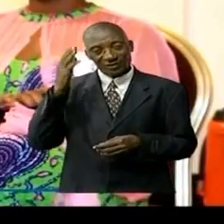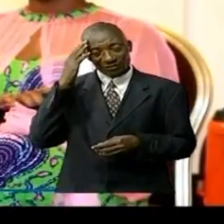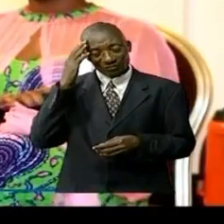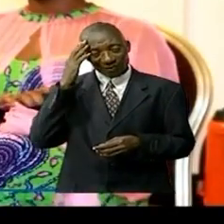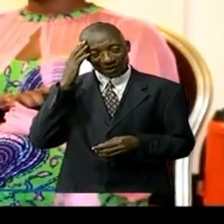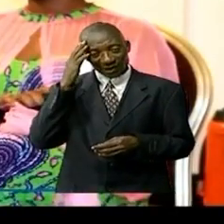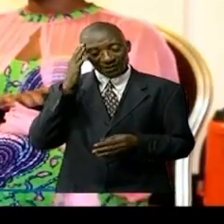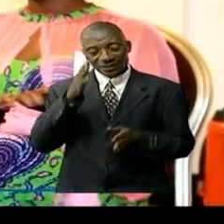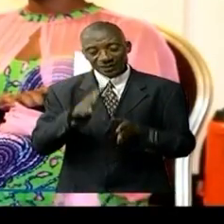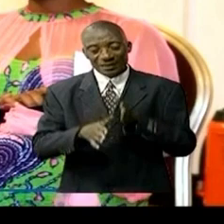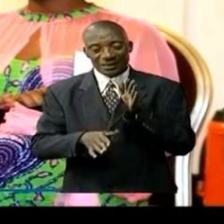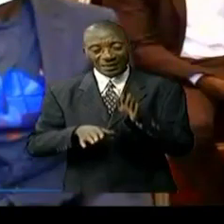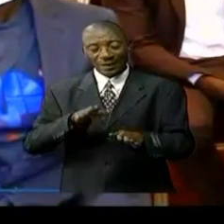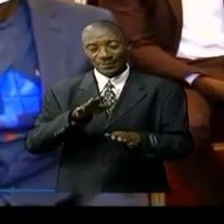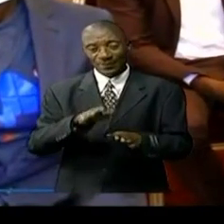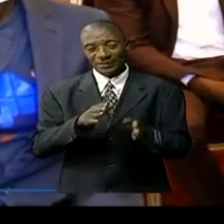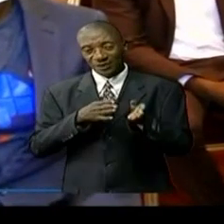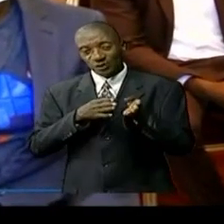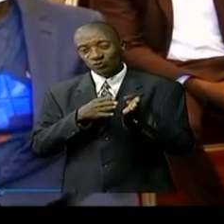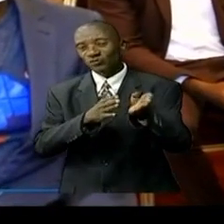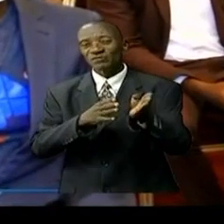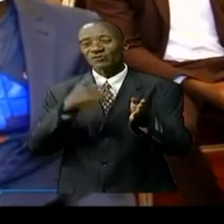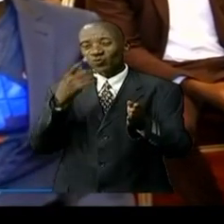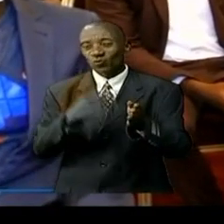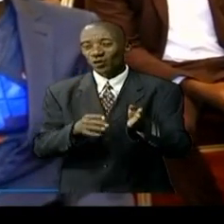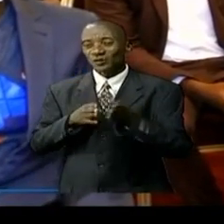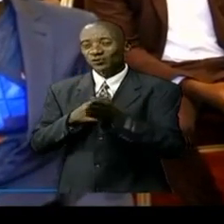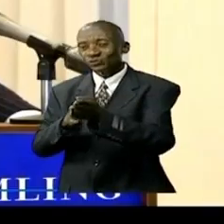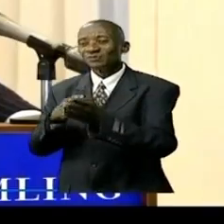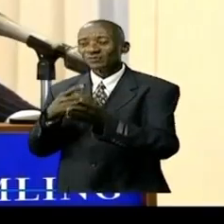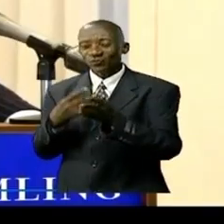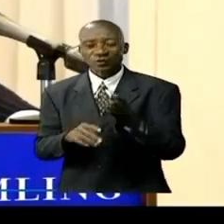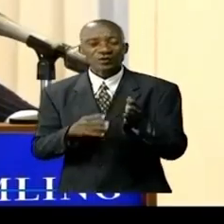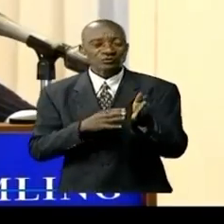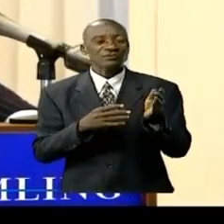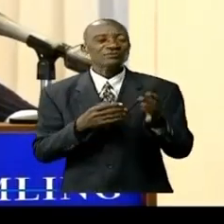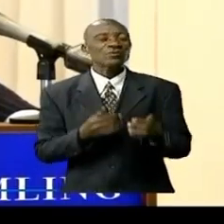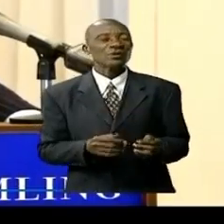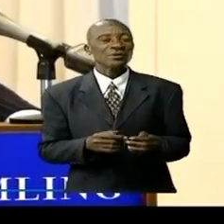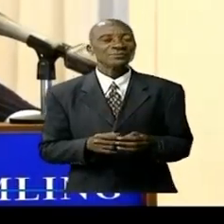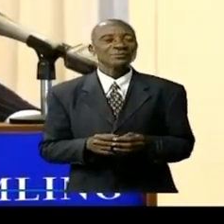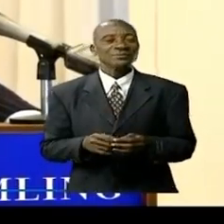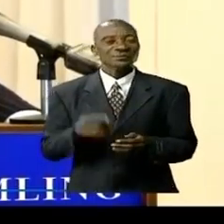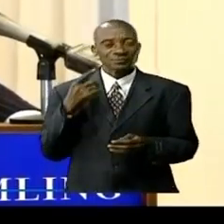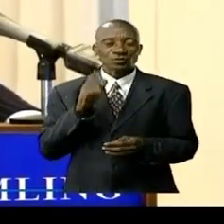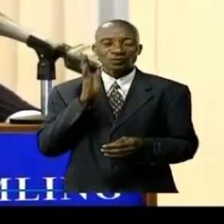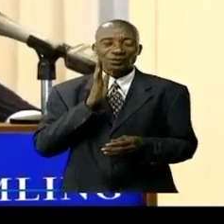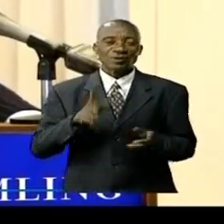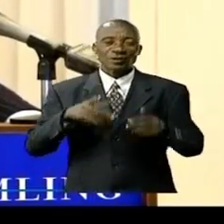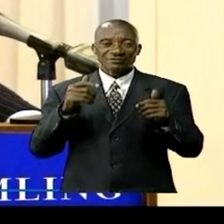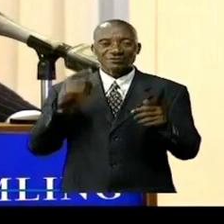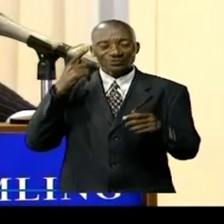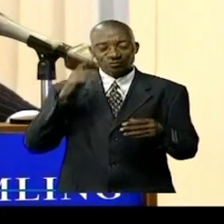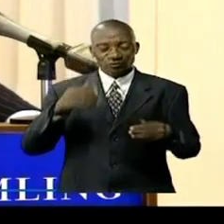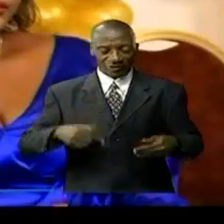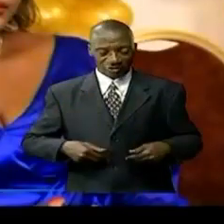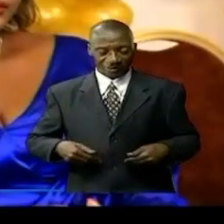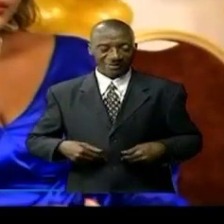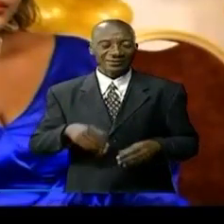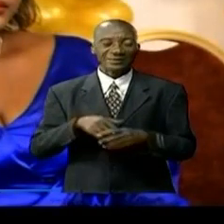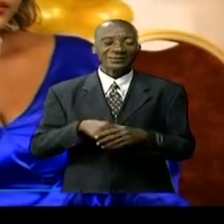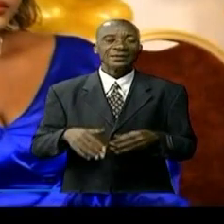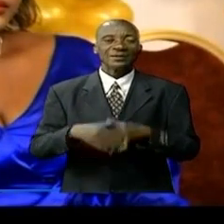informations fournies par le représentant du ministre de l'Entrepreneuriat, Nicolas Kalimera, DGA de l'Agence nationale de développement